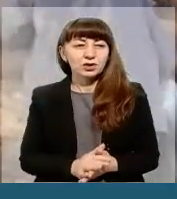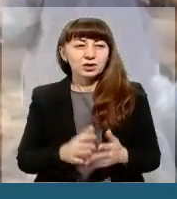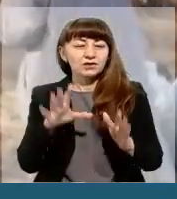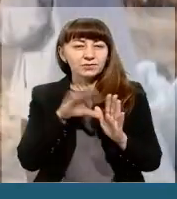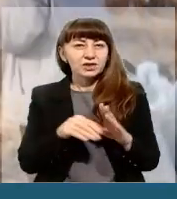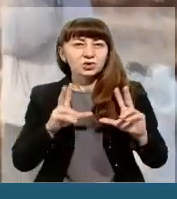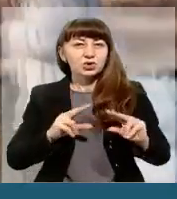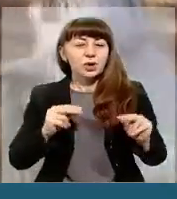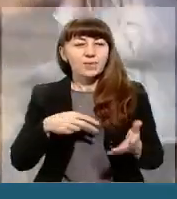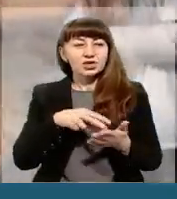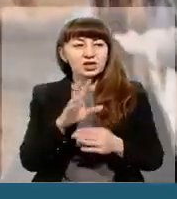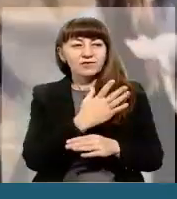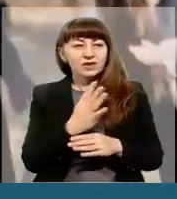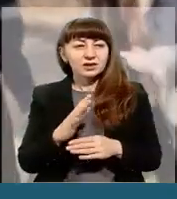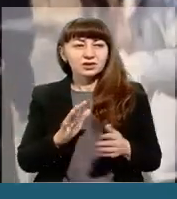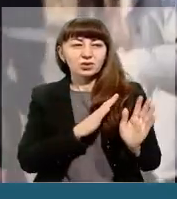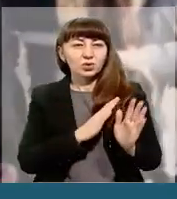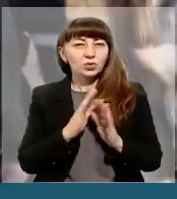учителями пришли в лес убираться,